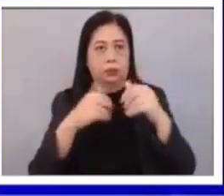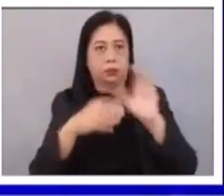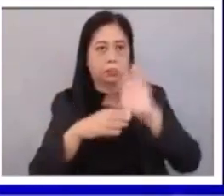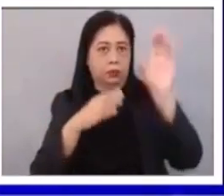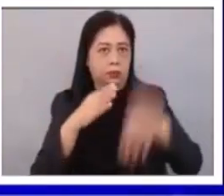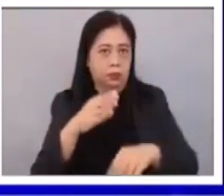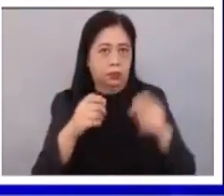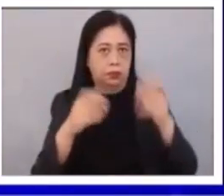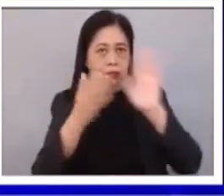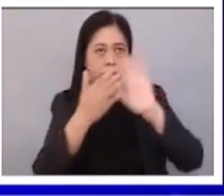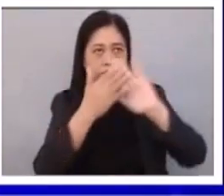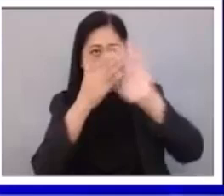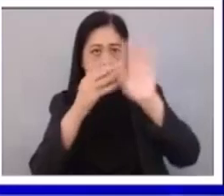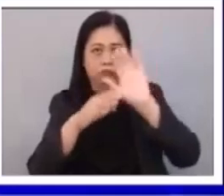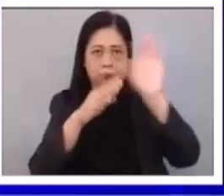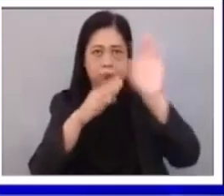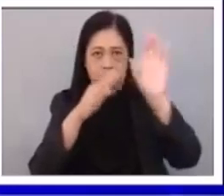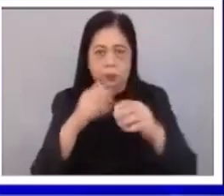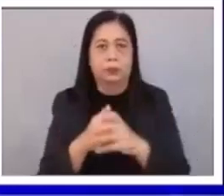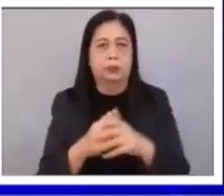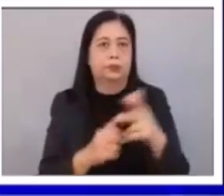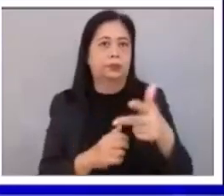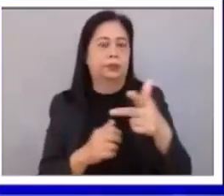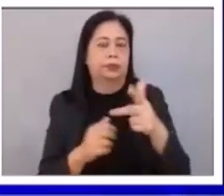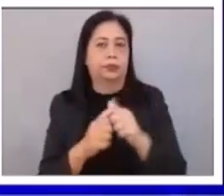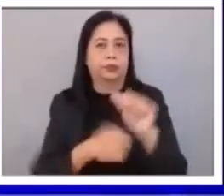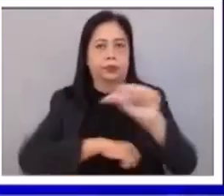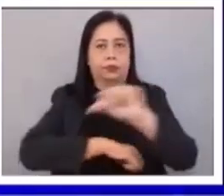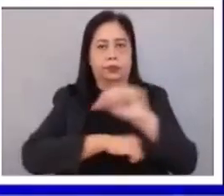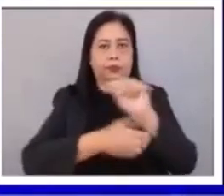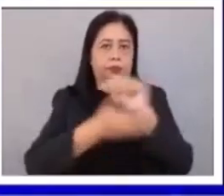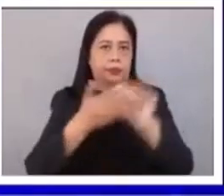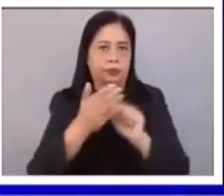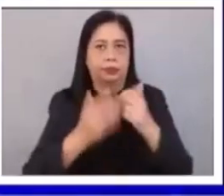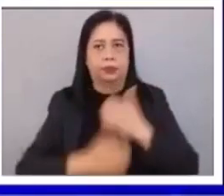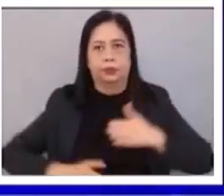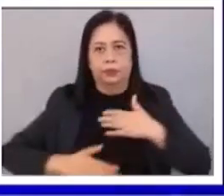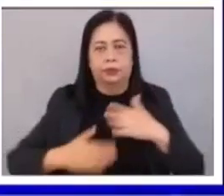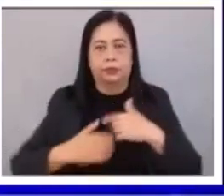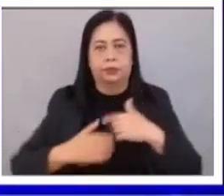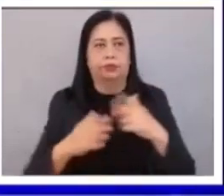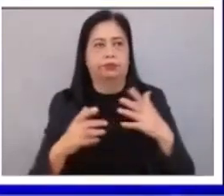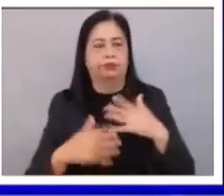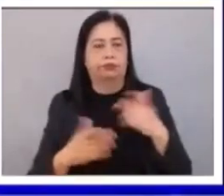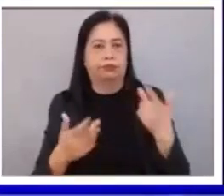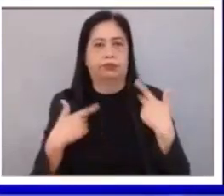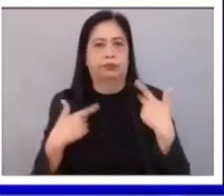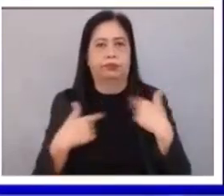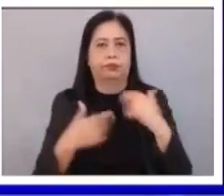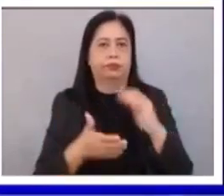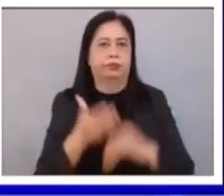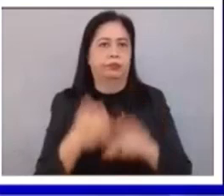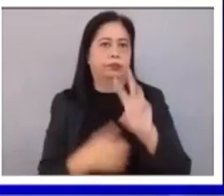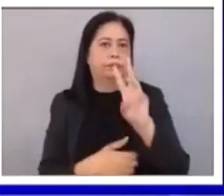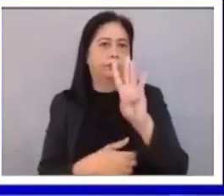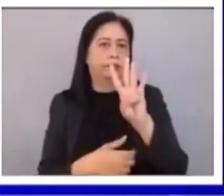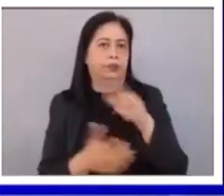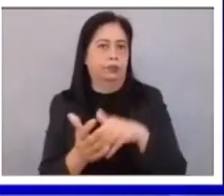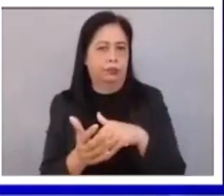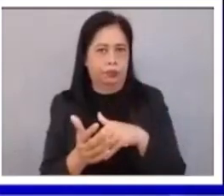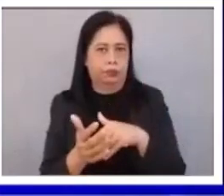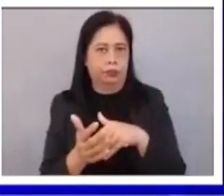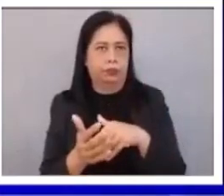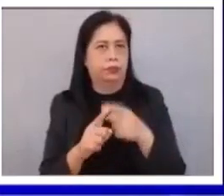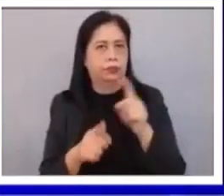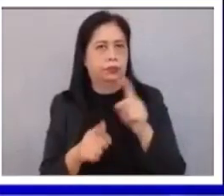finishing. Pangatlo, ang arts, entertainment and recreation may bawas na 64,000. Mula ito sa